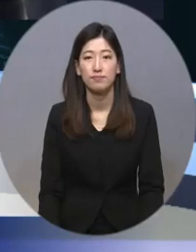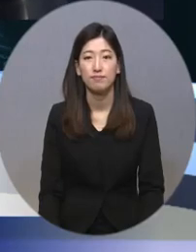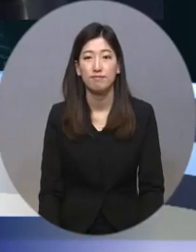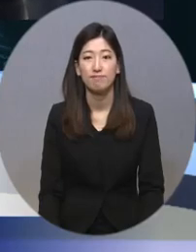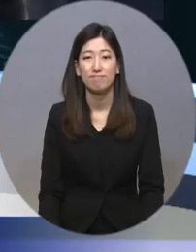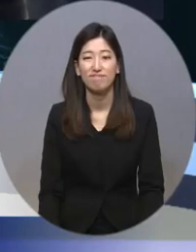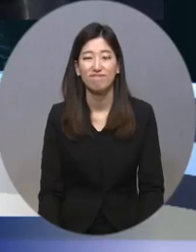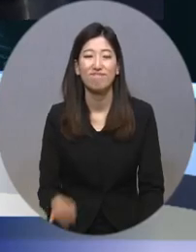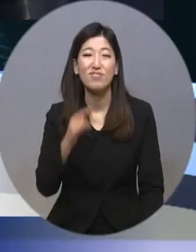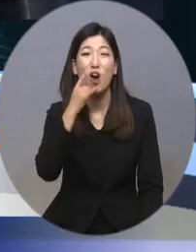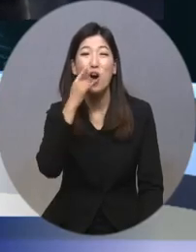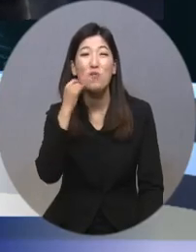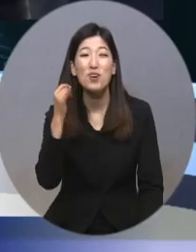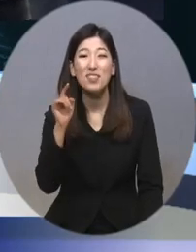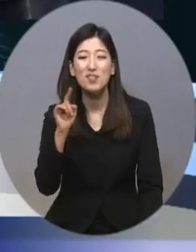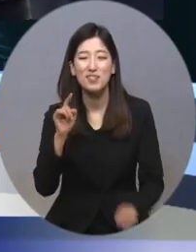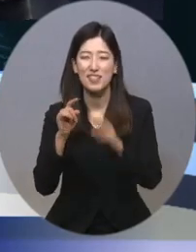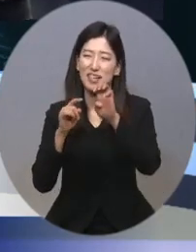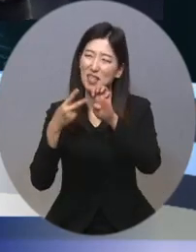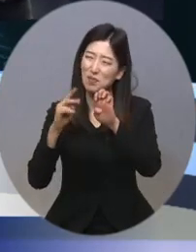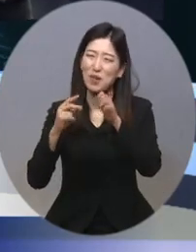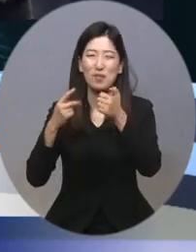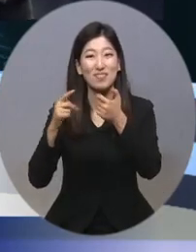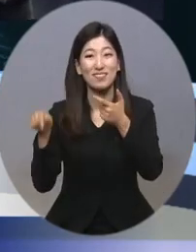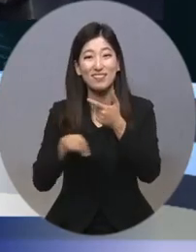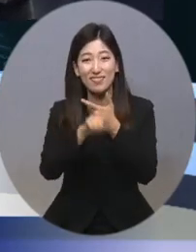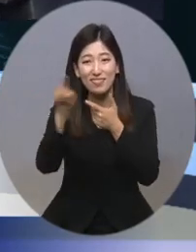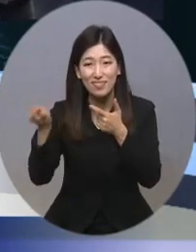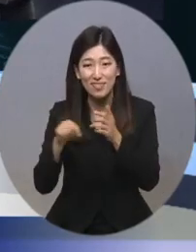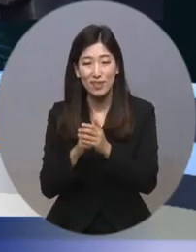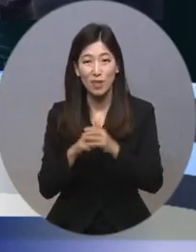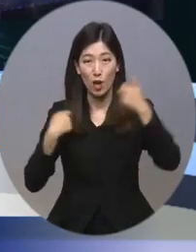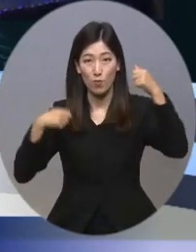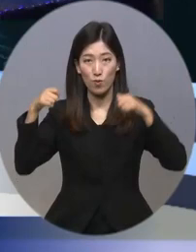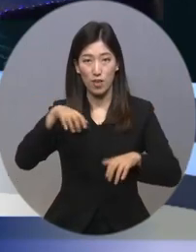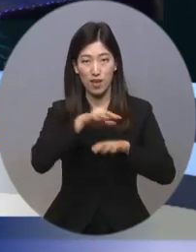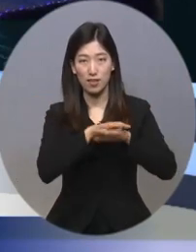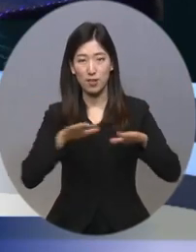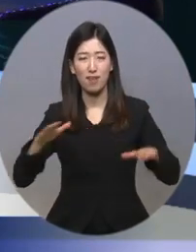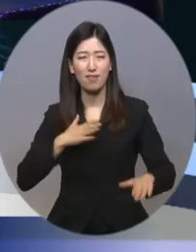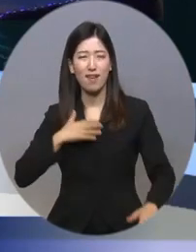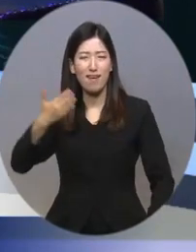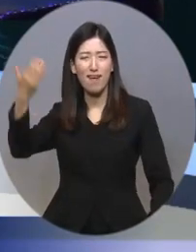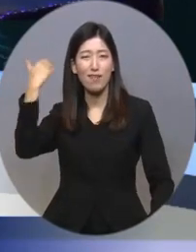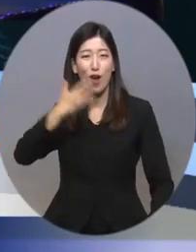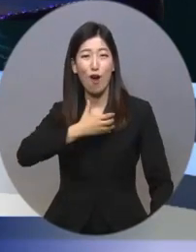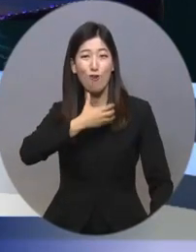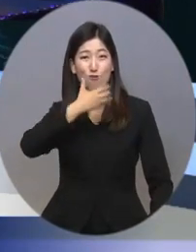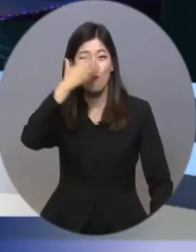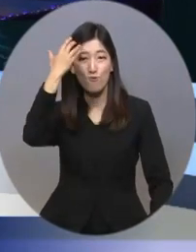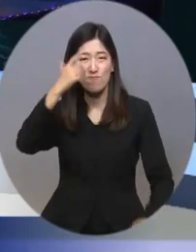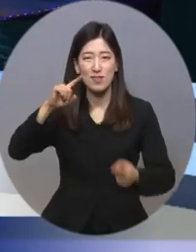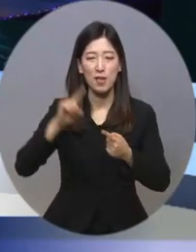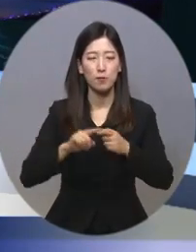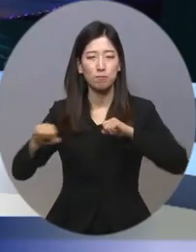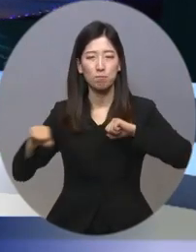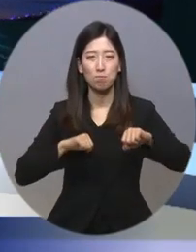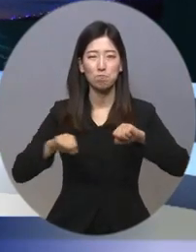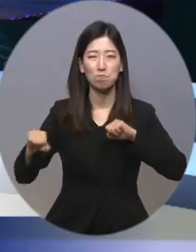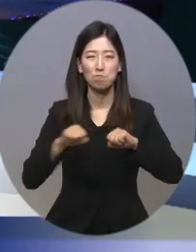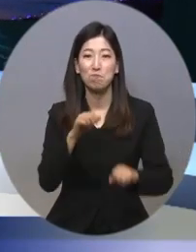어머니들이 5대 위해서 자신들의 꿈을 마음껏 선보이는 자리가 마련됐습니다 자세한 소식 박성용 기자가